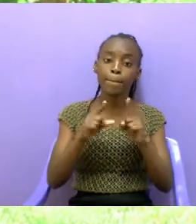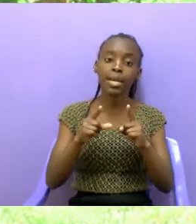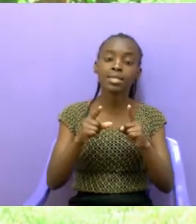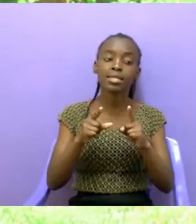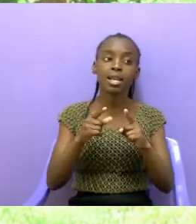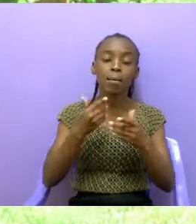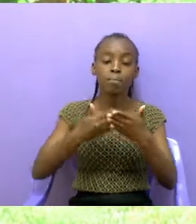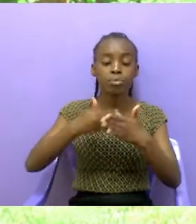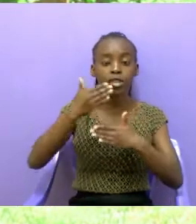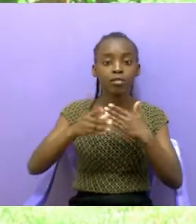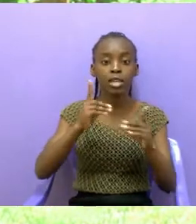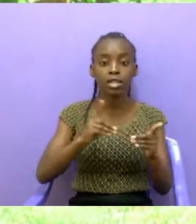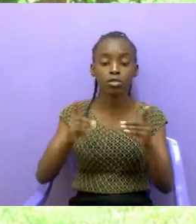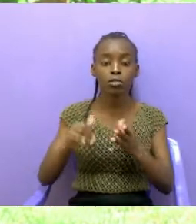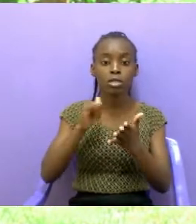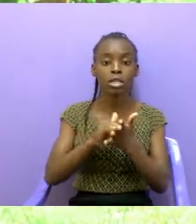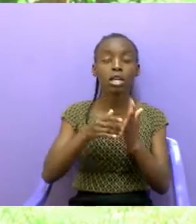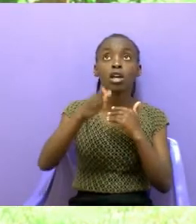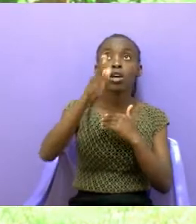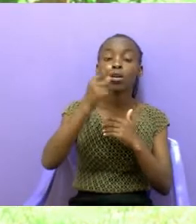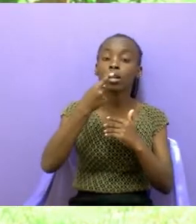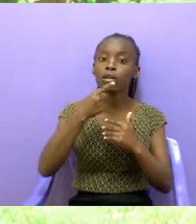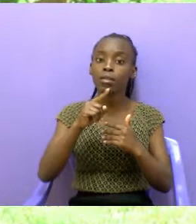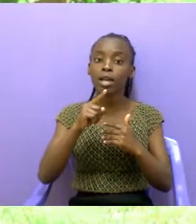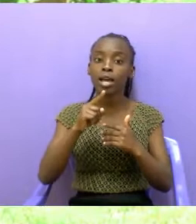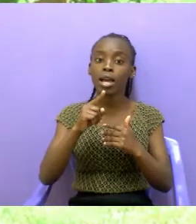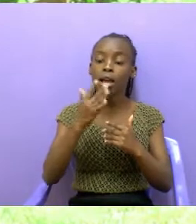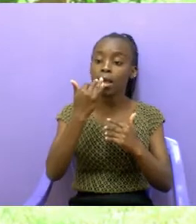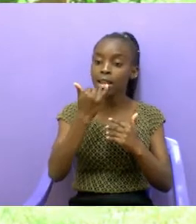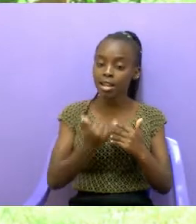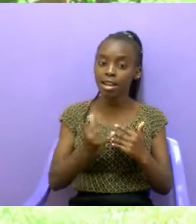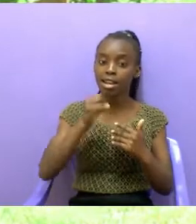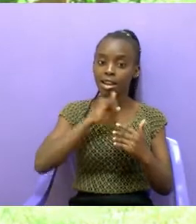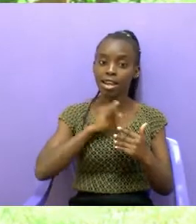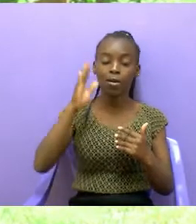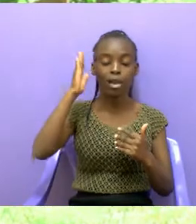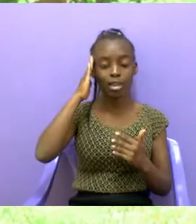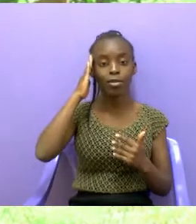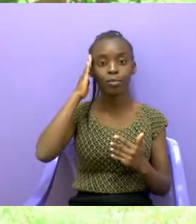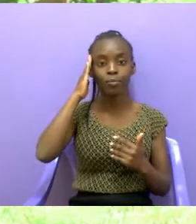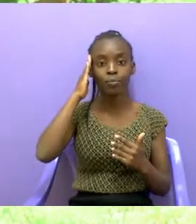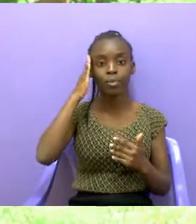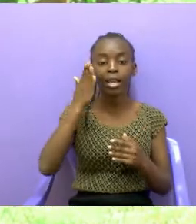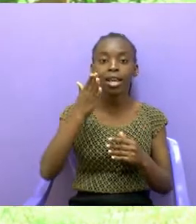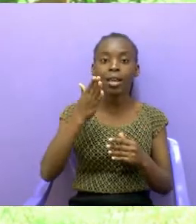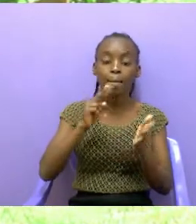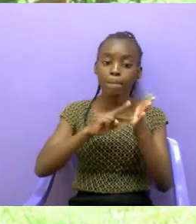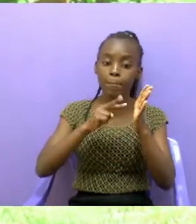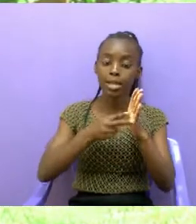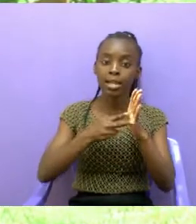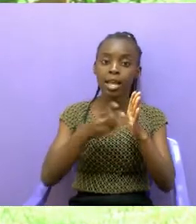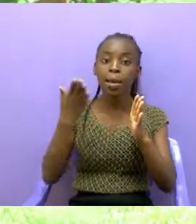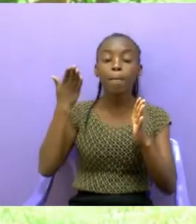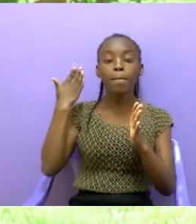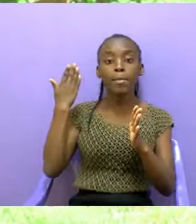ndio maandiko inasema sasa Mungu akamwambia kumbe sasa ninajua. Now I know. Inamaanisha pale nyuma kuna taswira